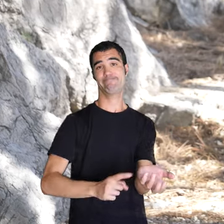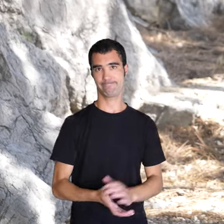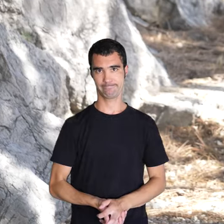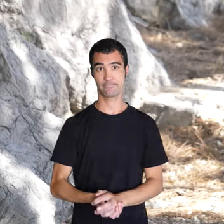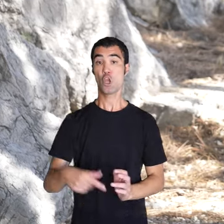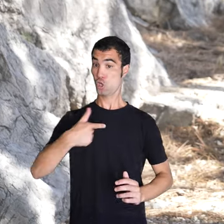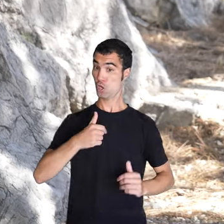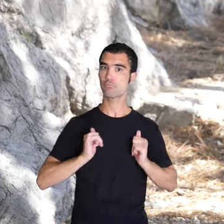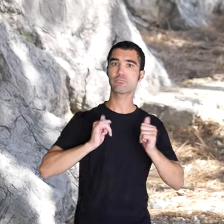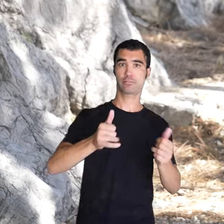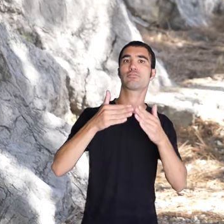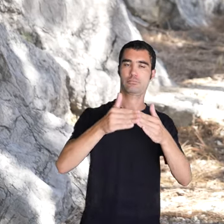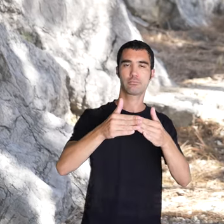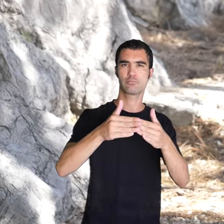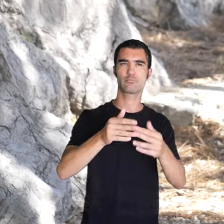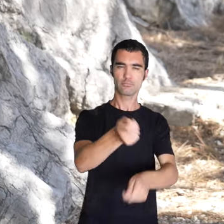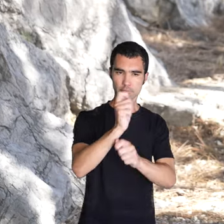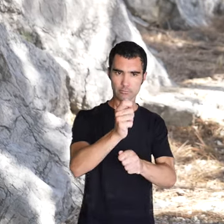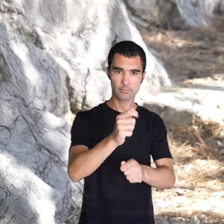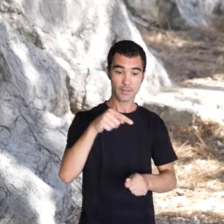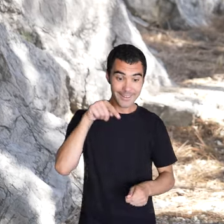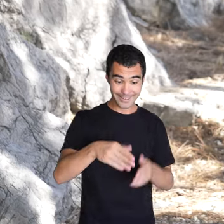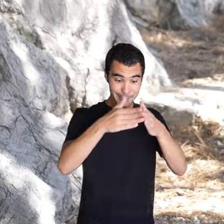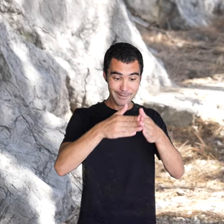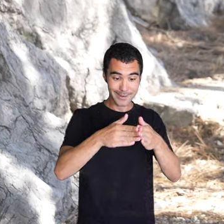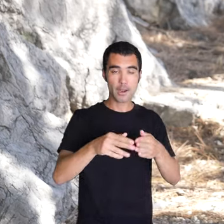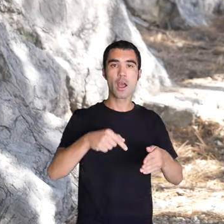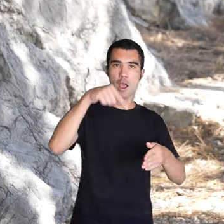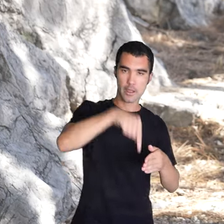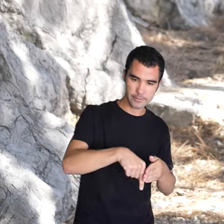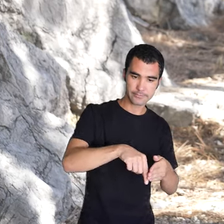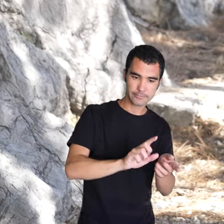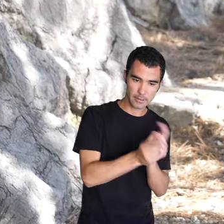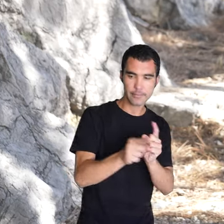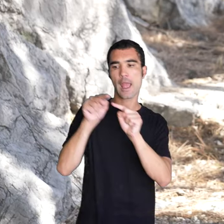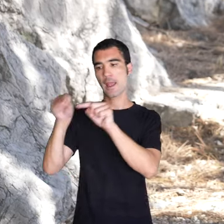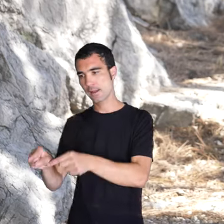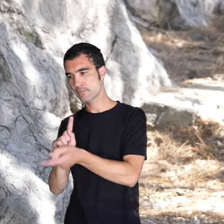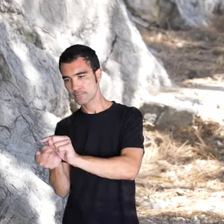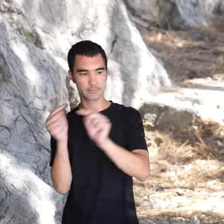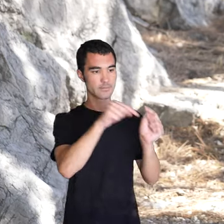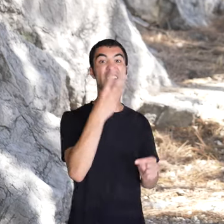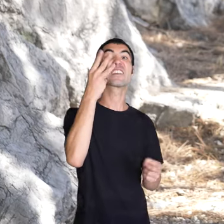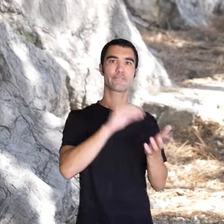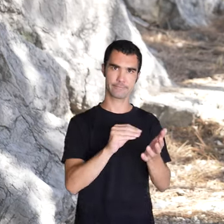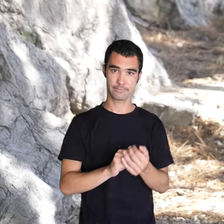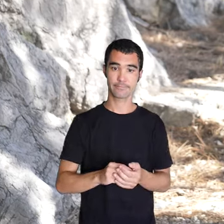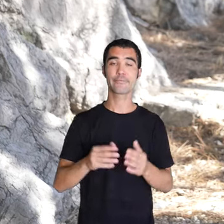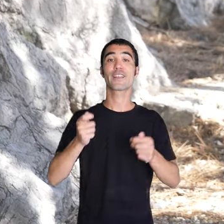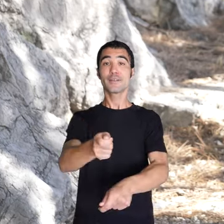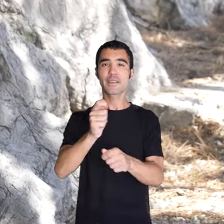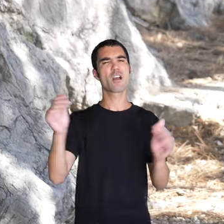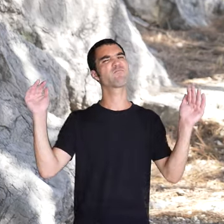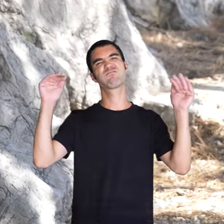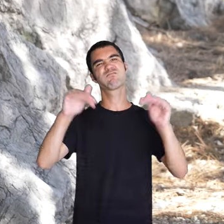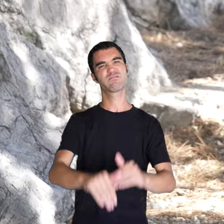pescar, la barca ja s'ha mogut tres pit de lloc, ha baixat molt la pesca, el